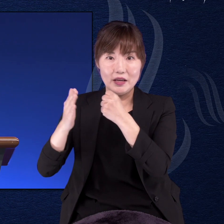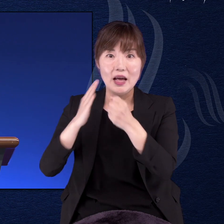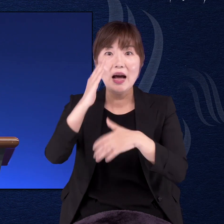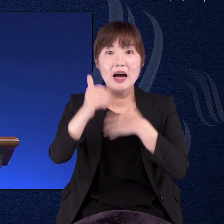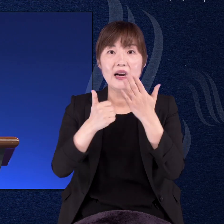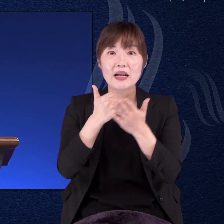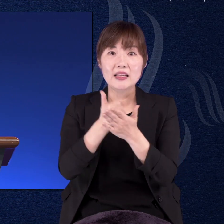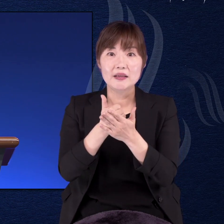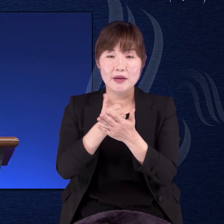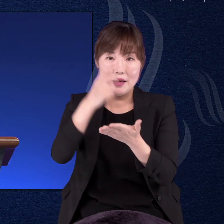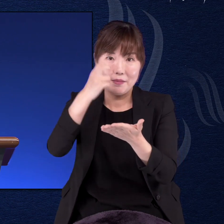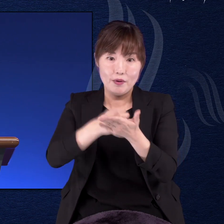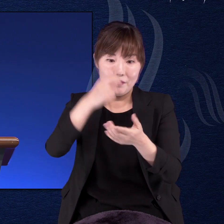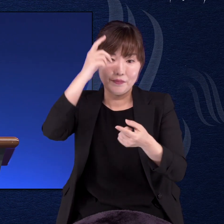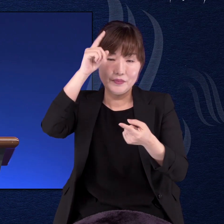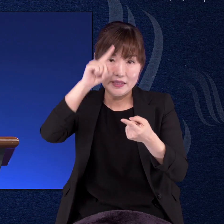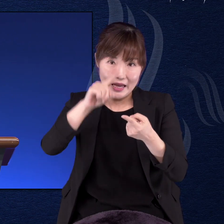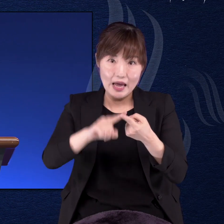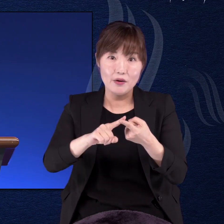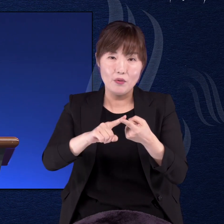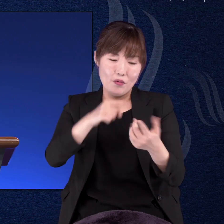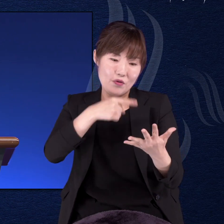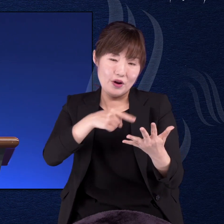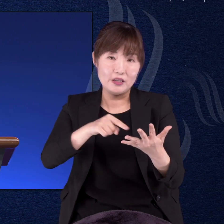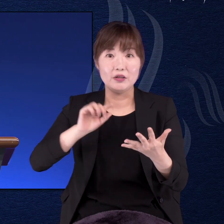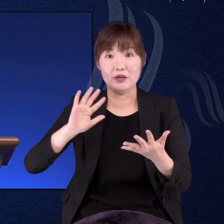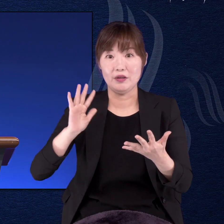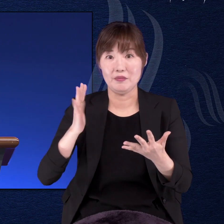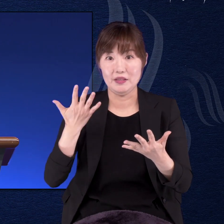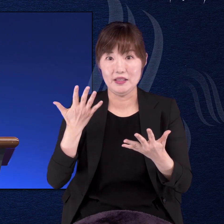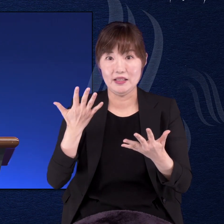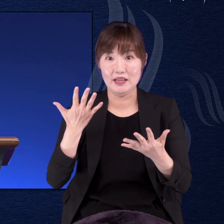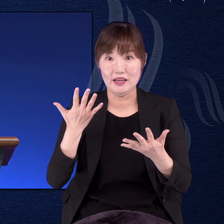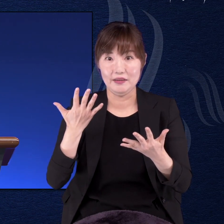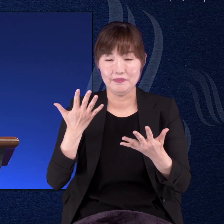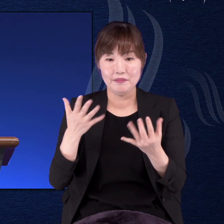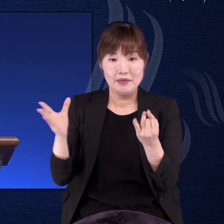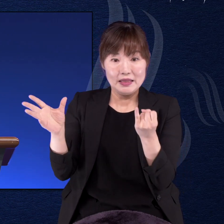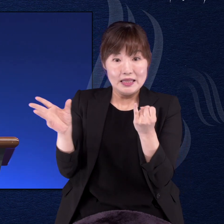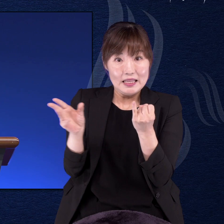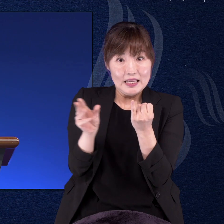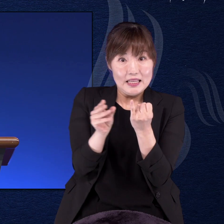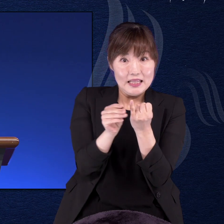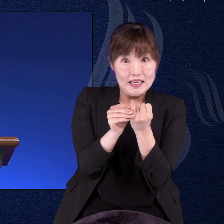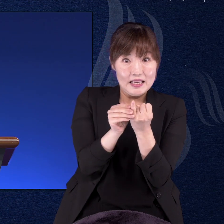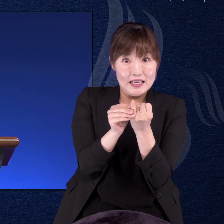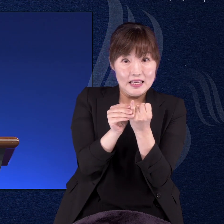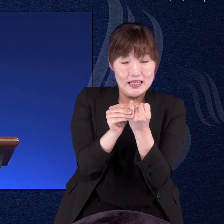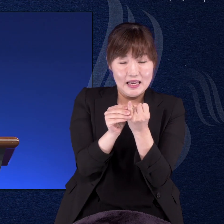밑에 보면 태의 열매는 그의 상급이로다 라는 말이 있어요.